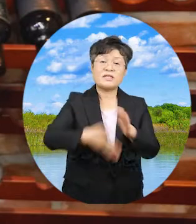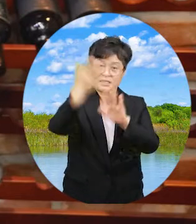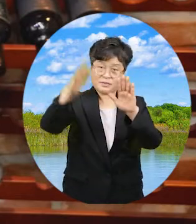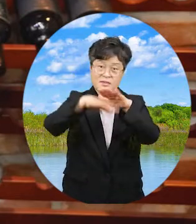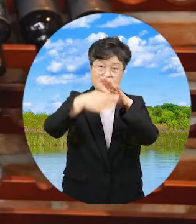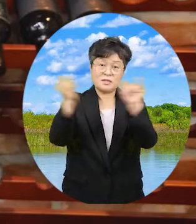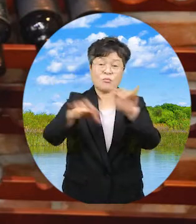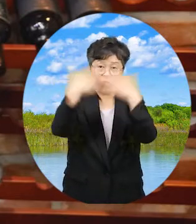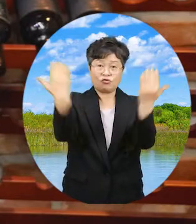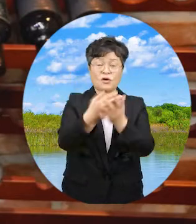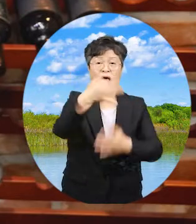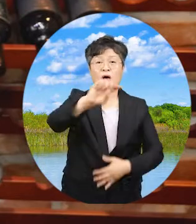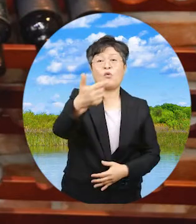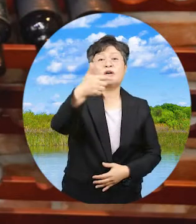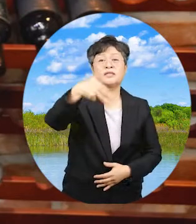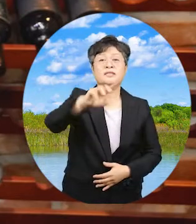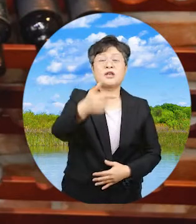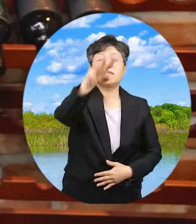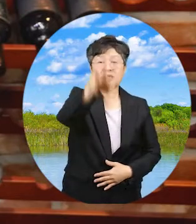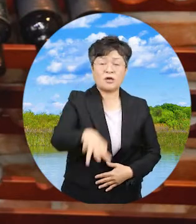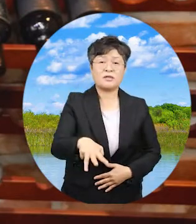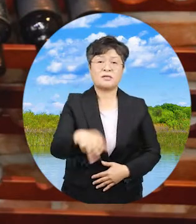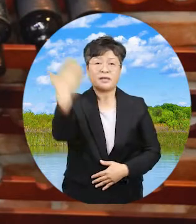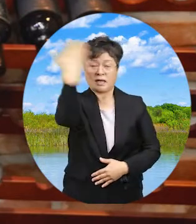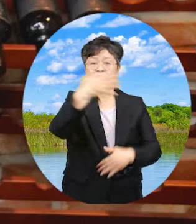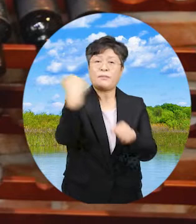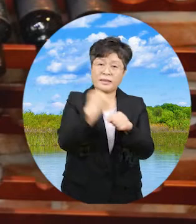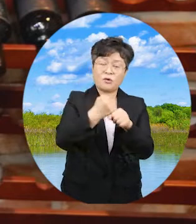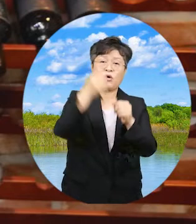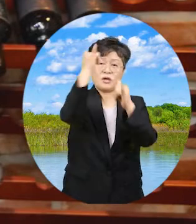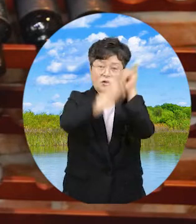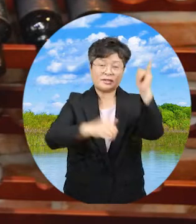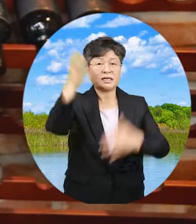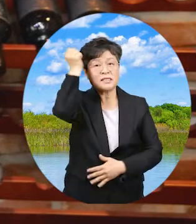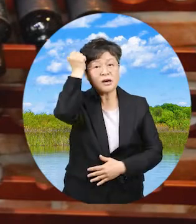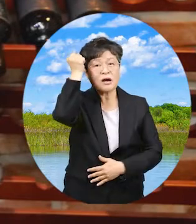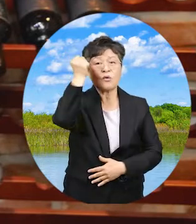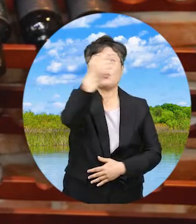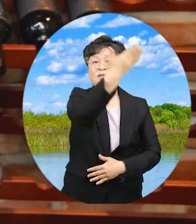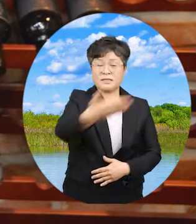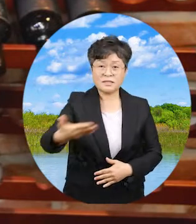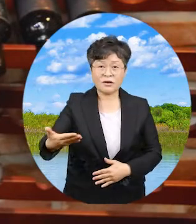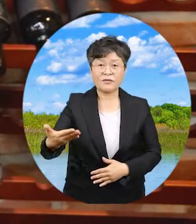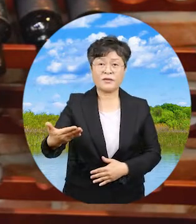모두가 원천천을 가꾸고 원천천의 역사를 기억하고 원천천을